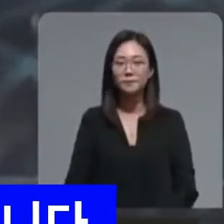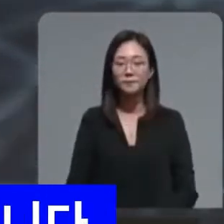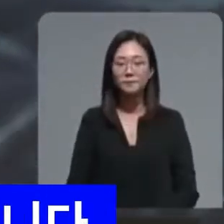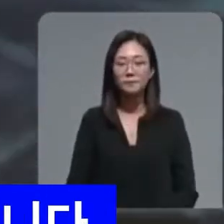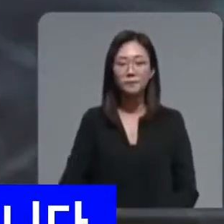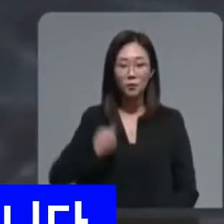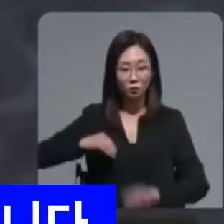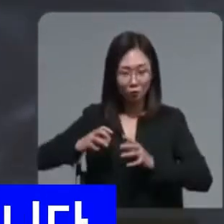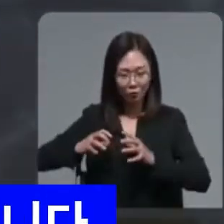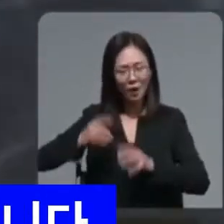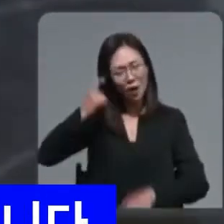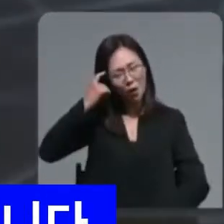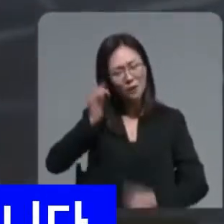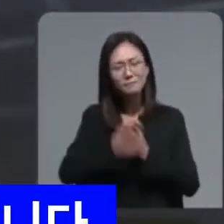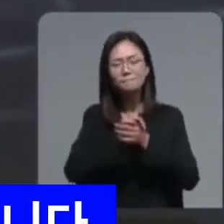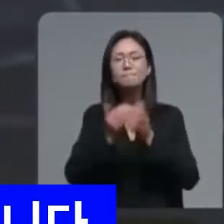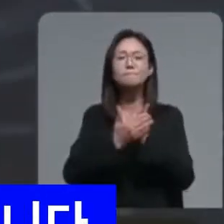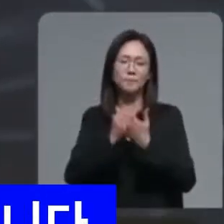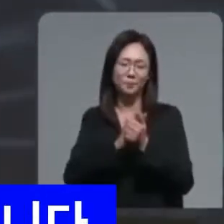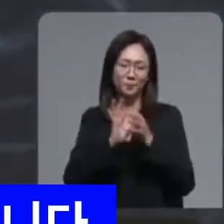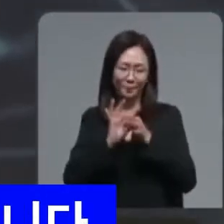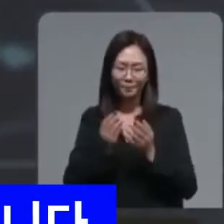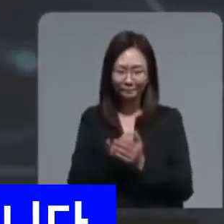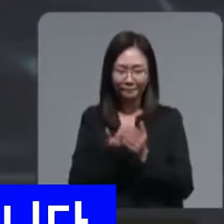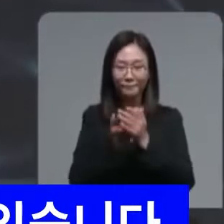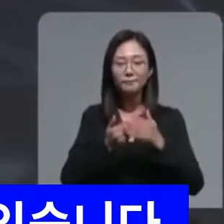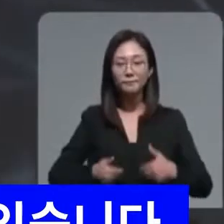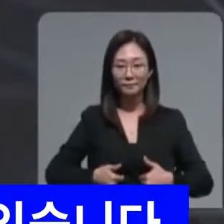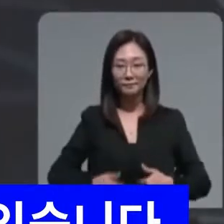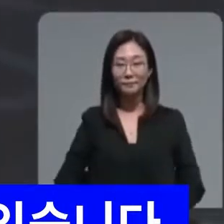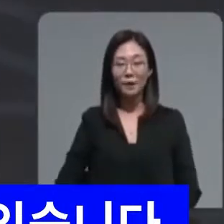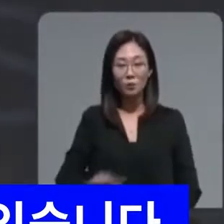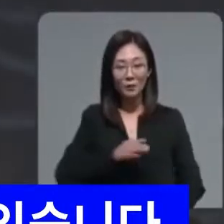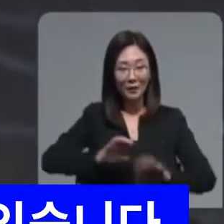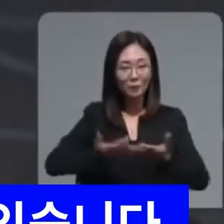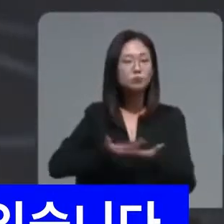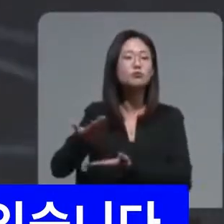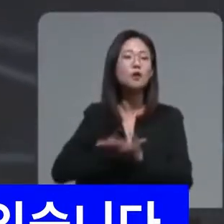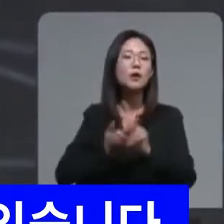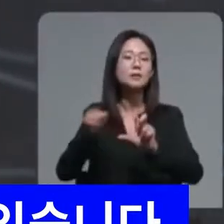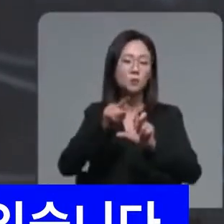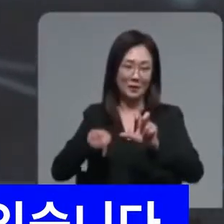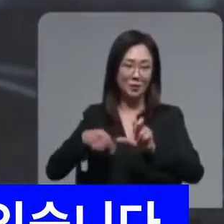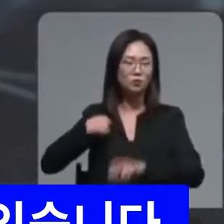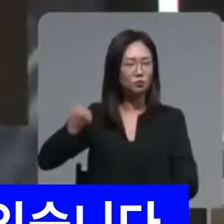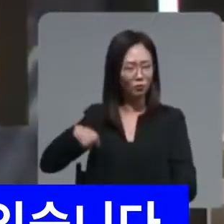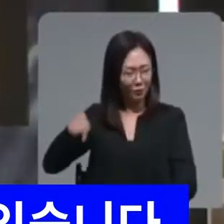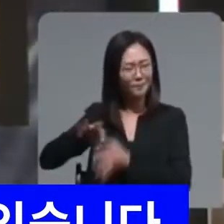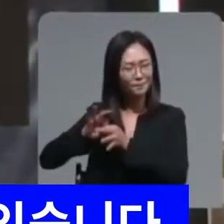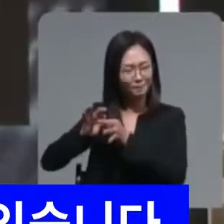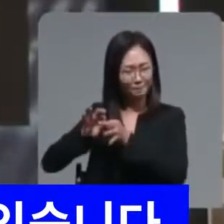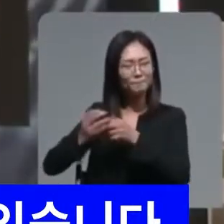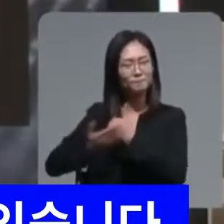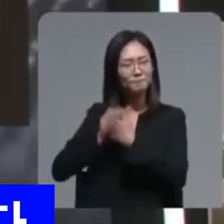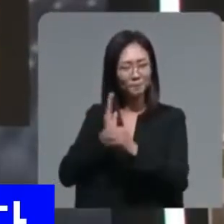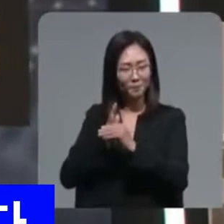중국 전략적 협력 동반자 관계 계속 발전시켜야 됩니다. 우리 무역 25% 중국에 의존하고